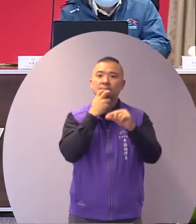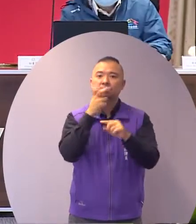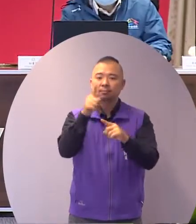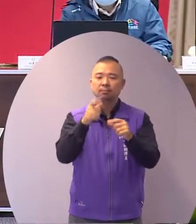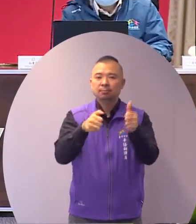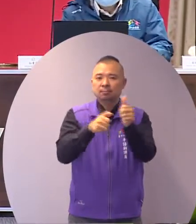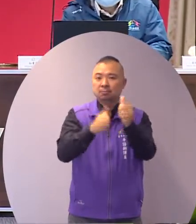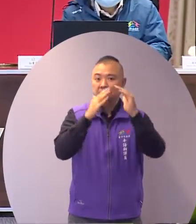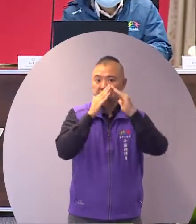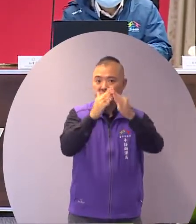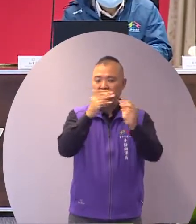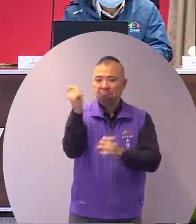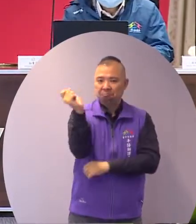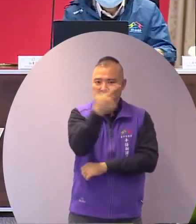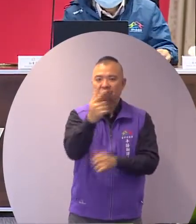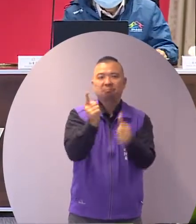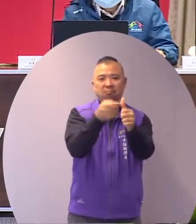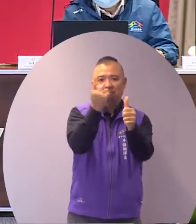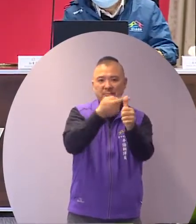向市长。